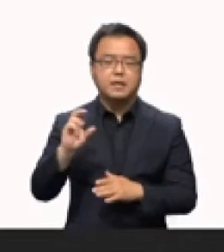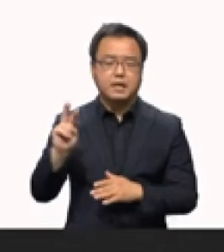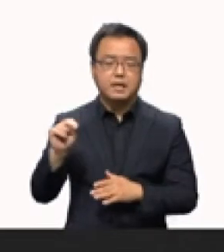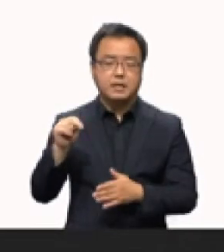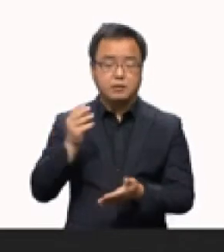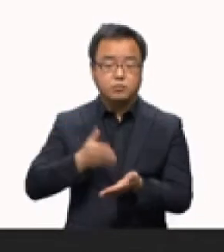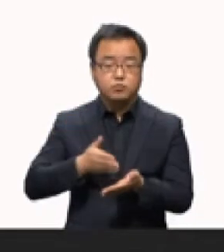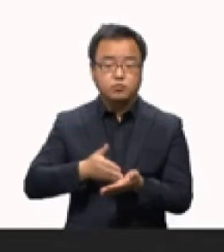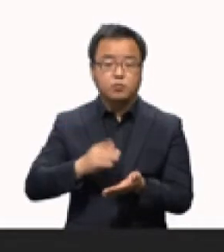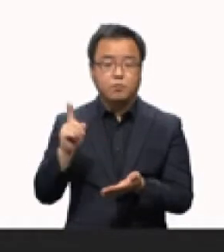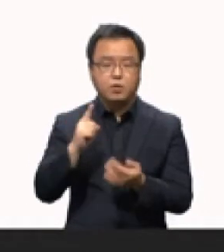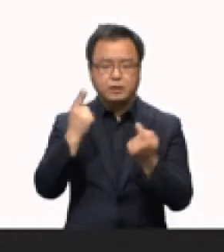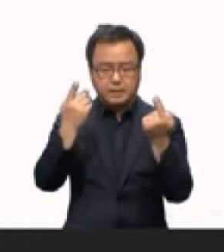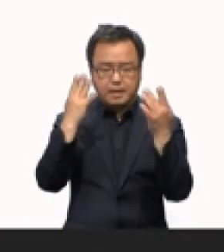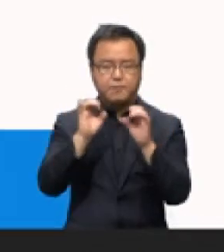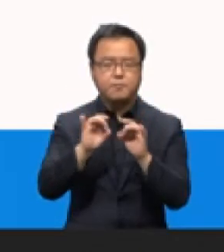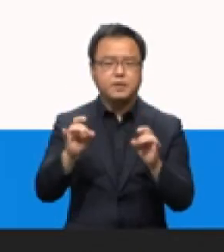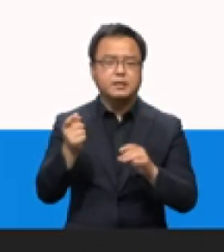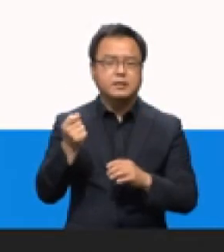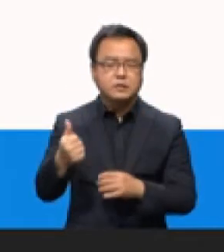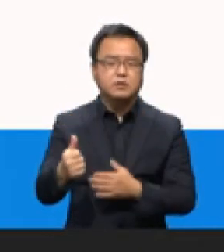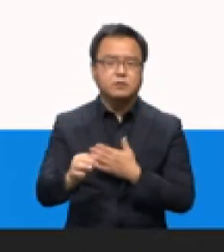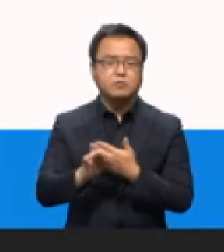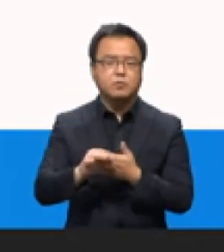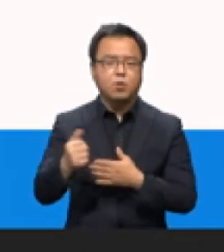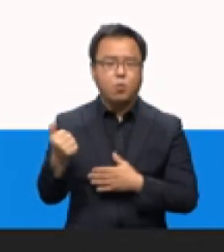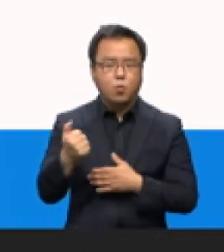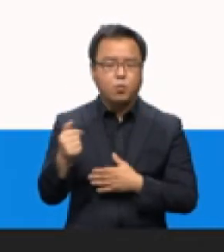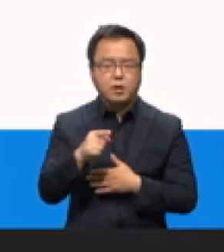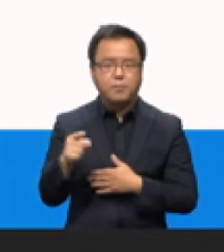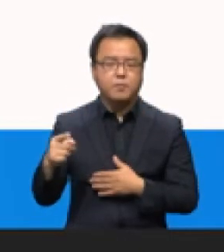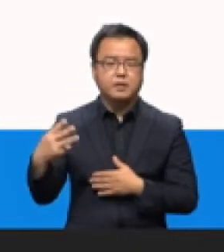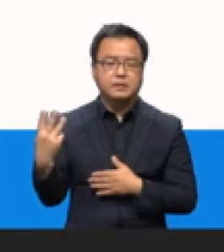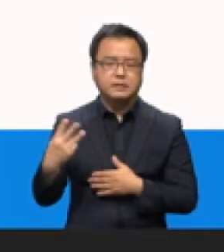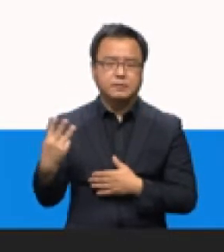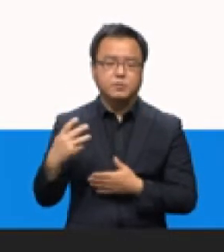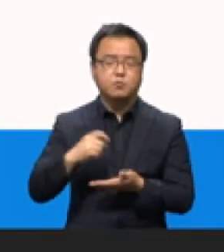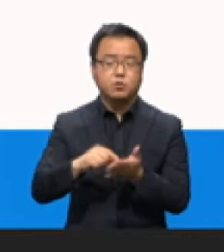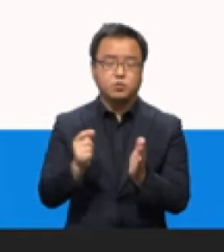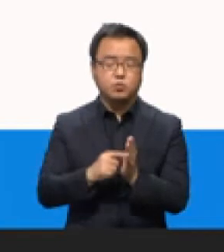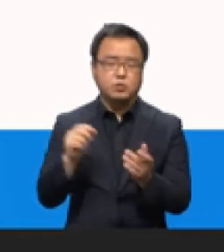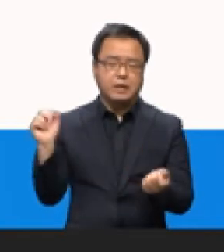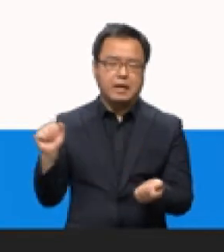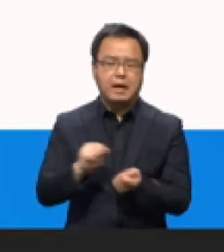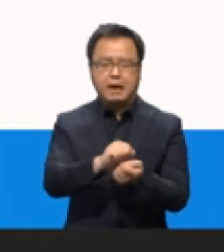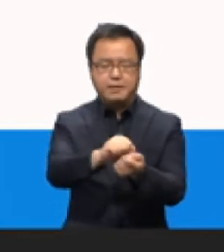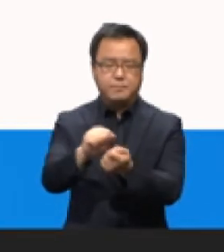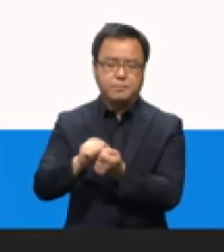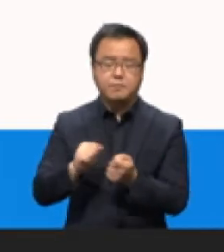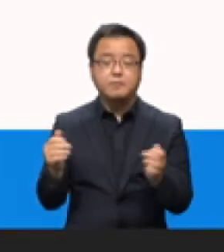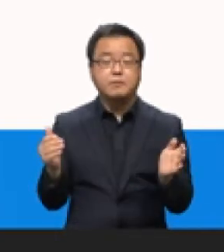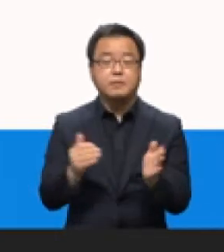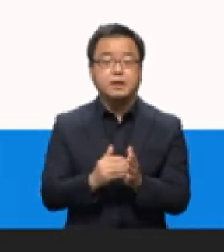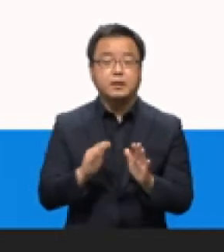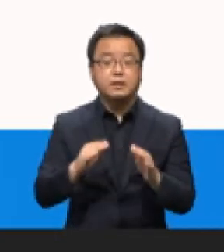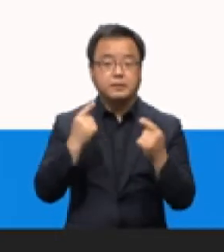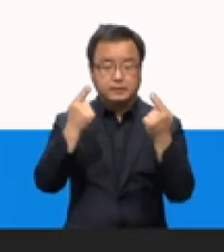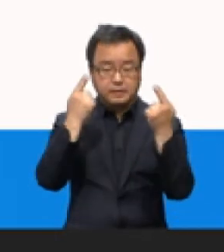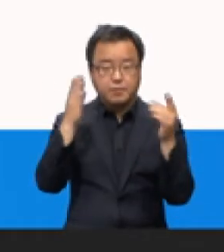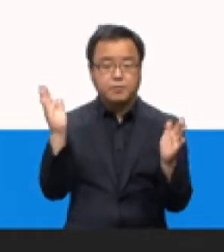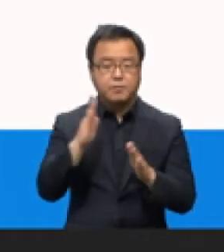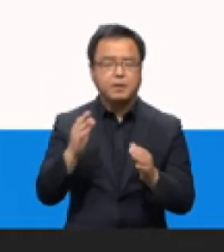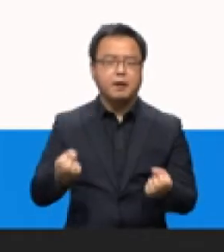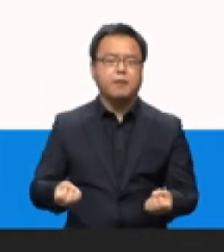보면요. 대학별로 적게는 50여 명에서 많게는 3,000명 넘게 감염자가 나오고 있습니다. 대학생들이